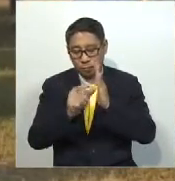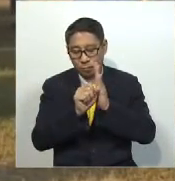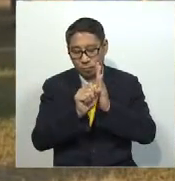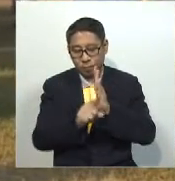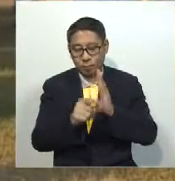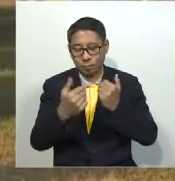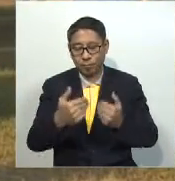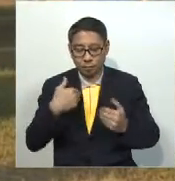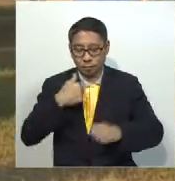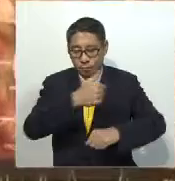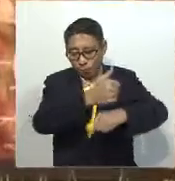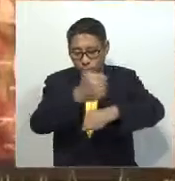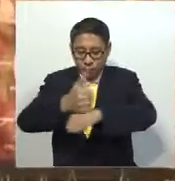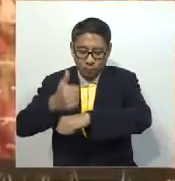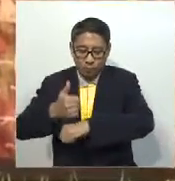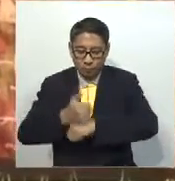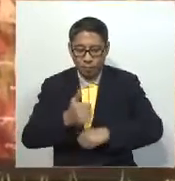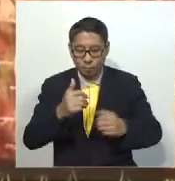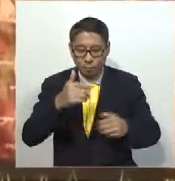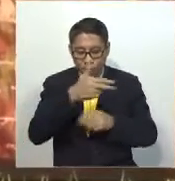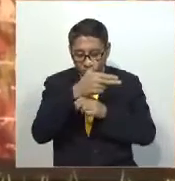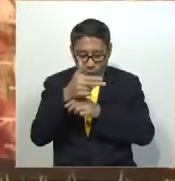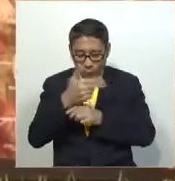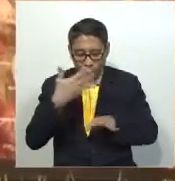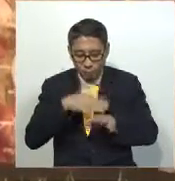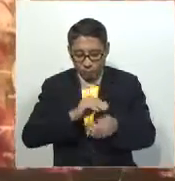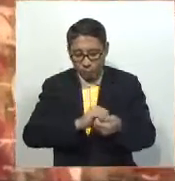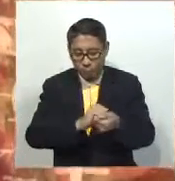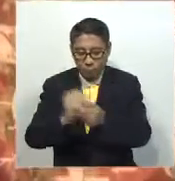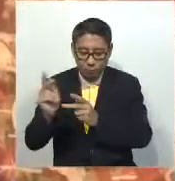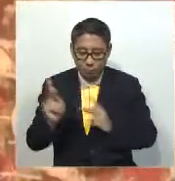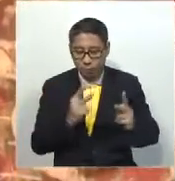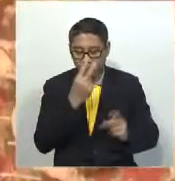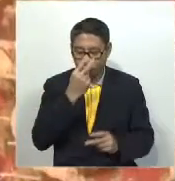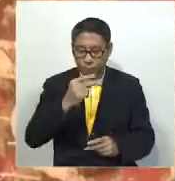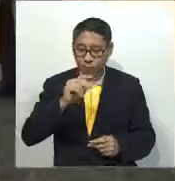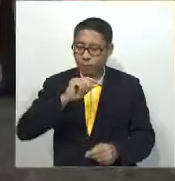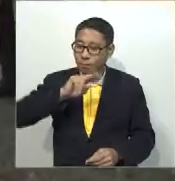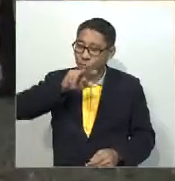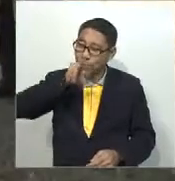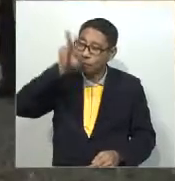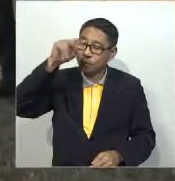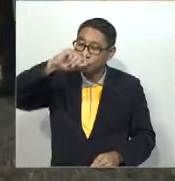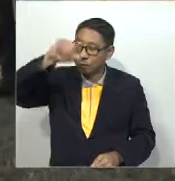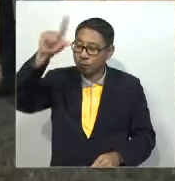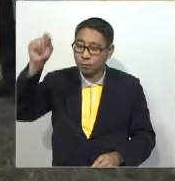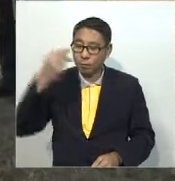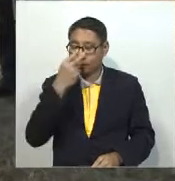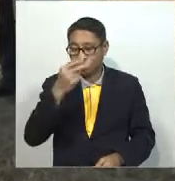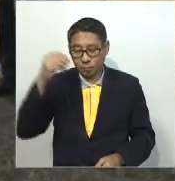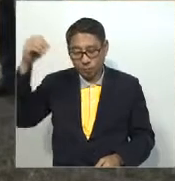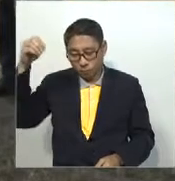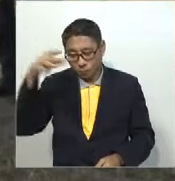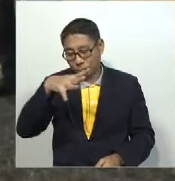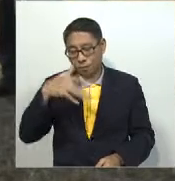ษได้นำหน้าส่วนราชการและสื่อมวลชนเข้าร่วมกิจกรรมชมเดือนนับดาวรับลมหนาวชมตะวันยอแส